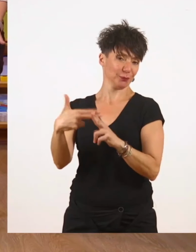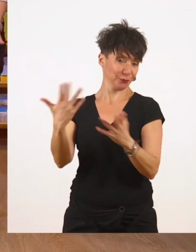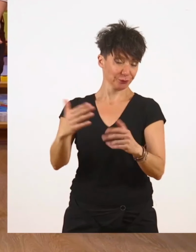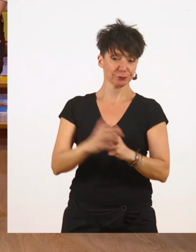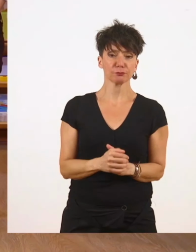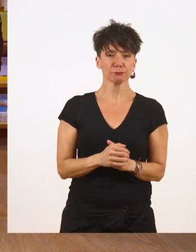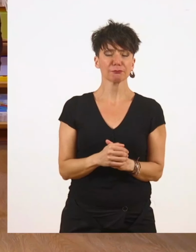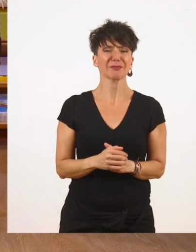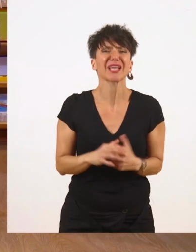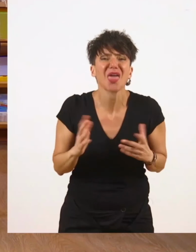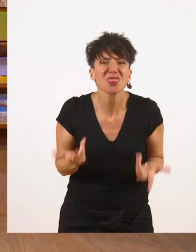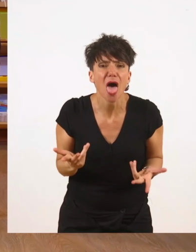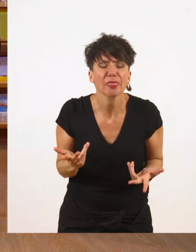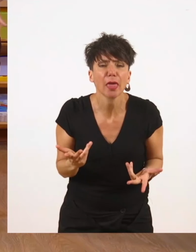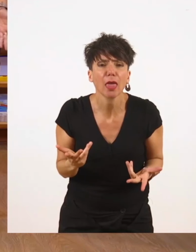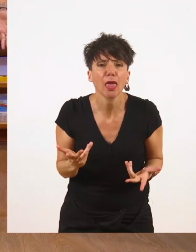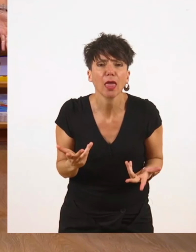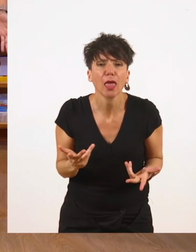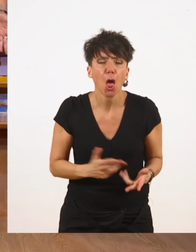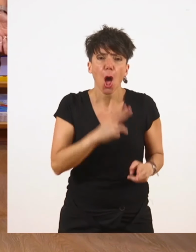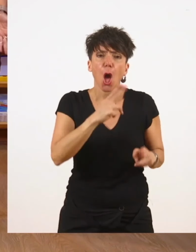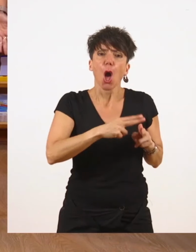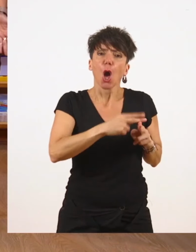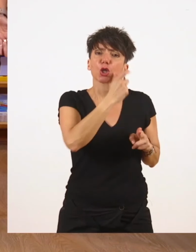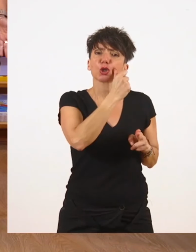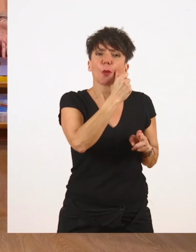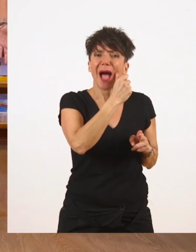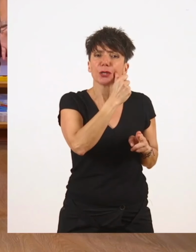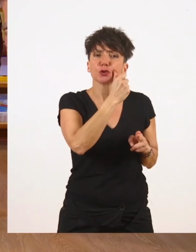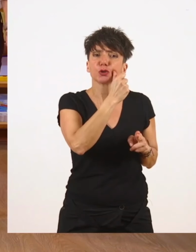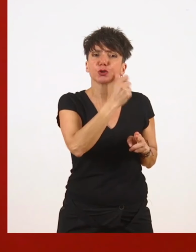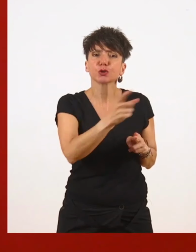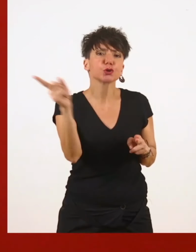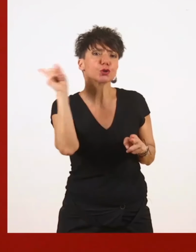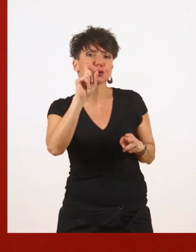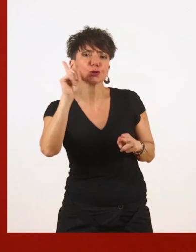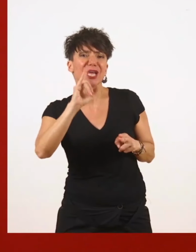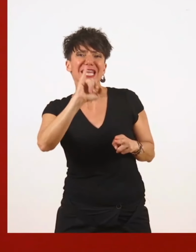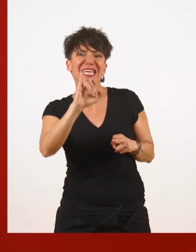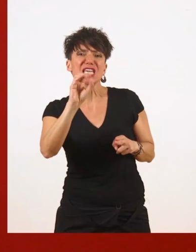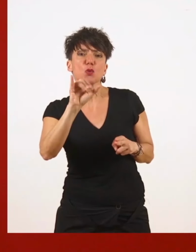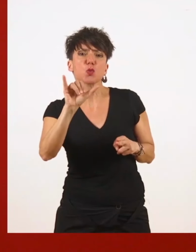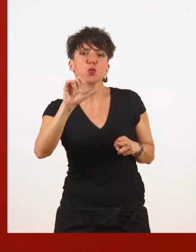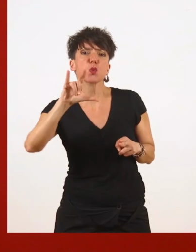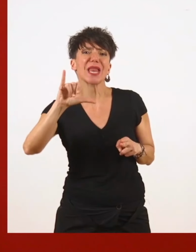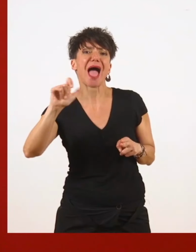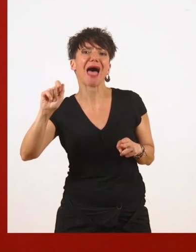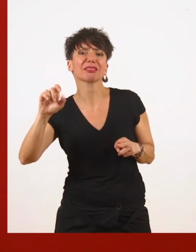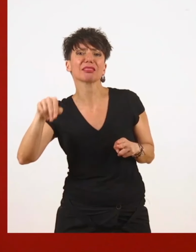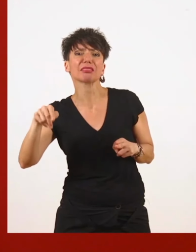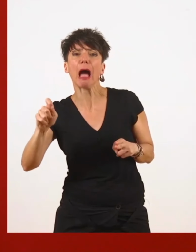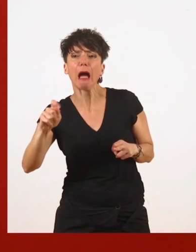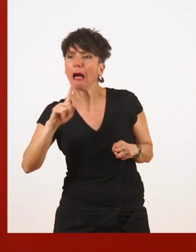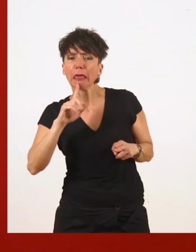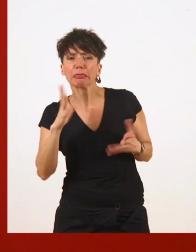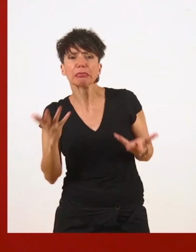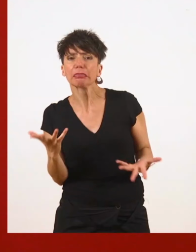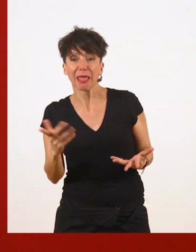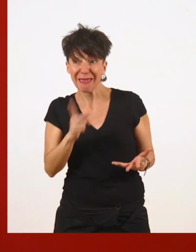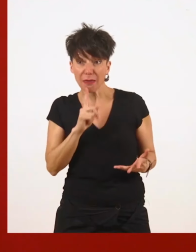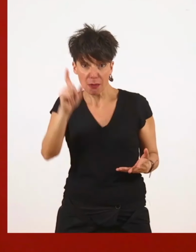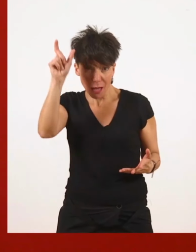Δηλαδή την Ιουλιέτα πώς. Την Ιουλιέτα αξίζει να ξέρετε όλοι ότι αυτή την